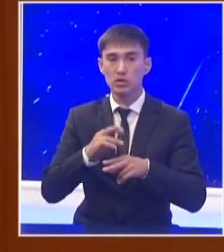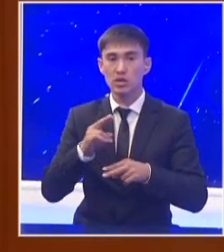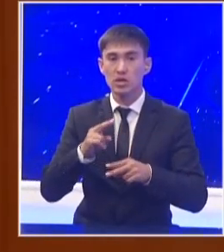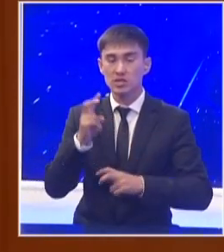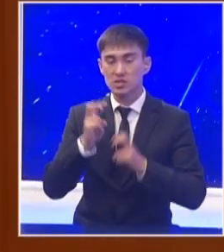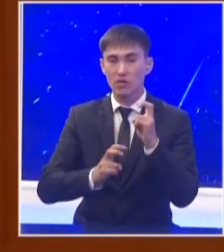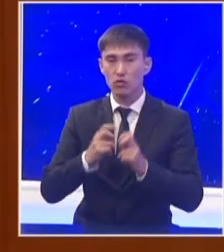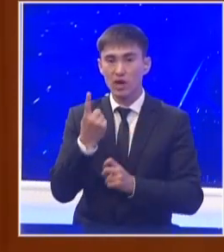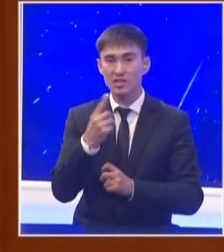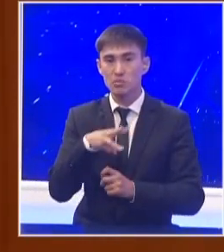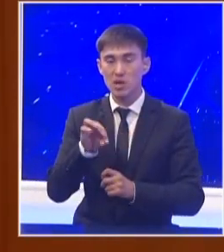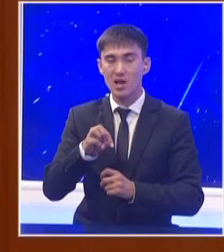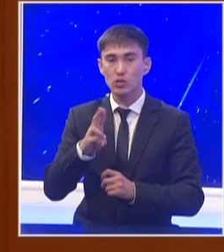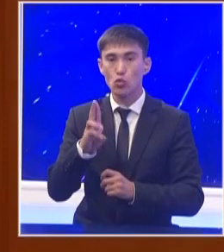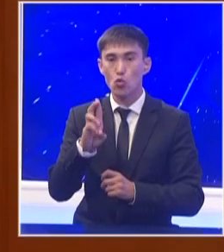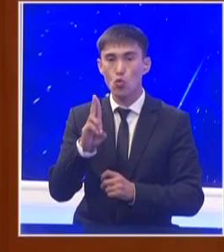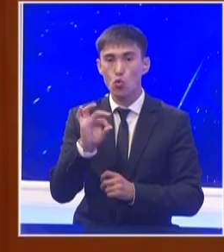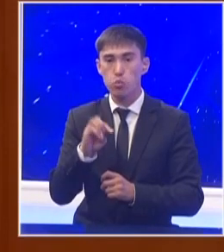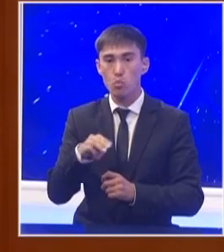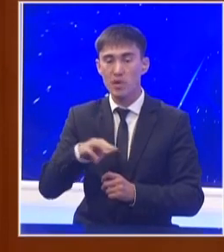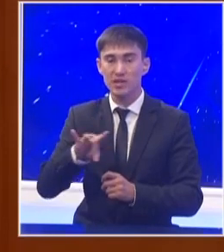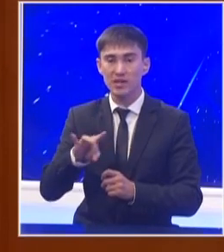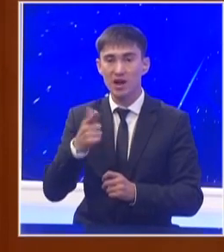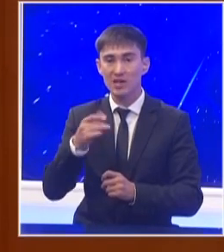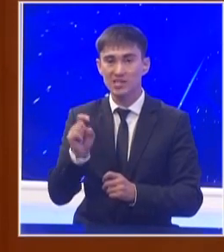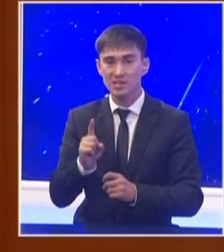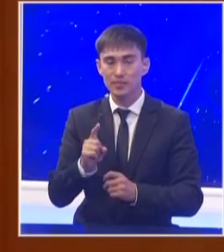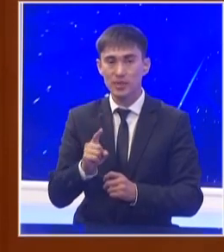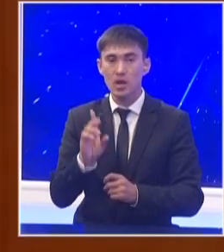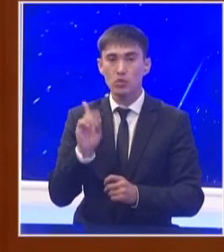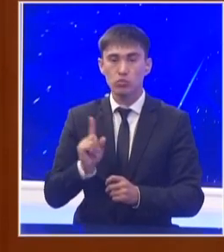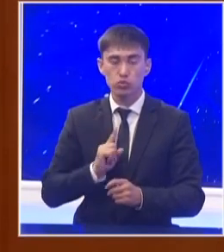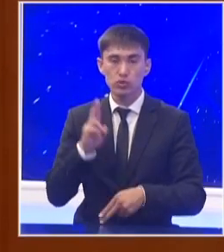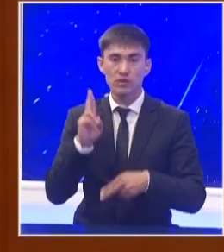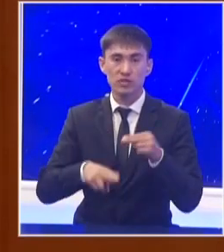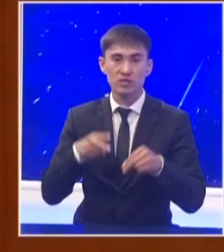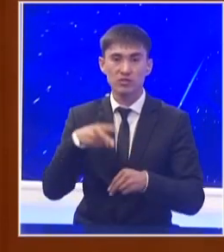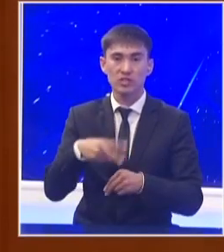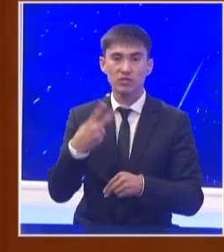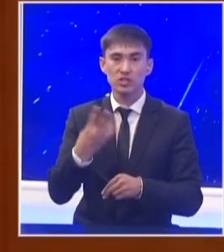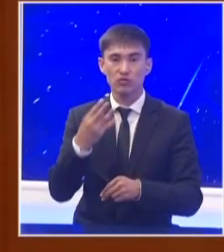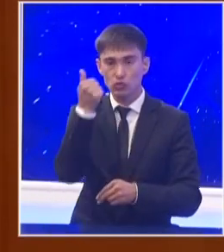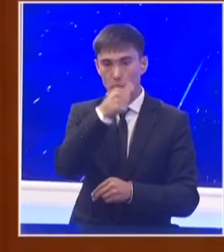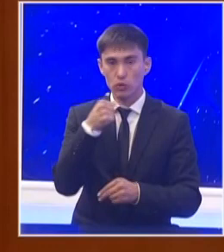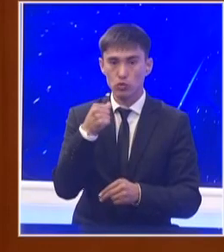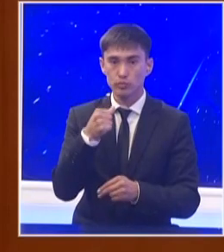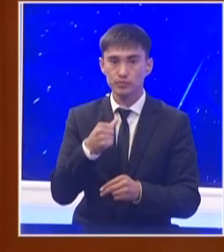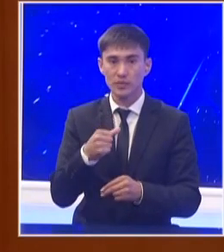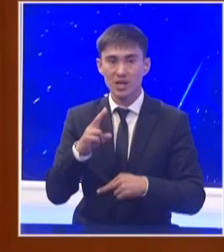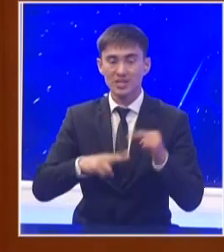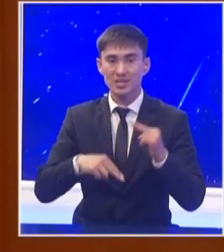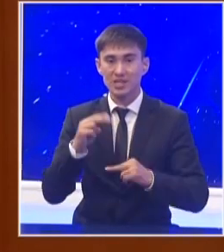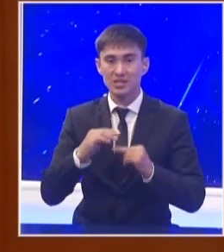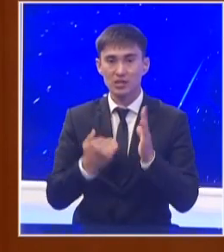1 миллиарду метров кубических газа. Значит, которое ожидается завершение в 2024 году.